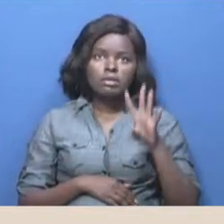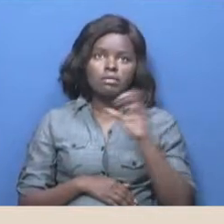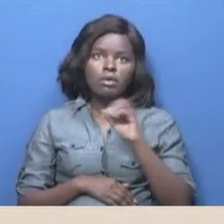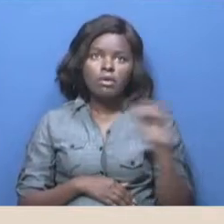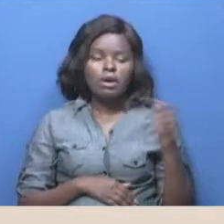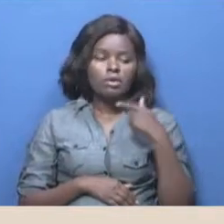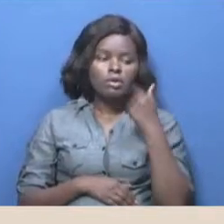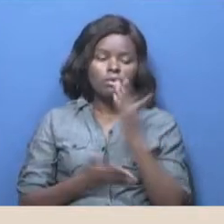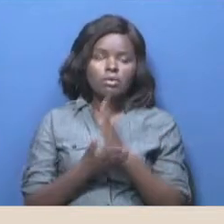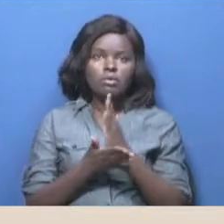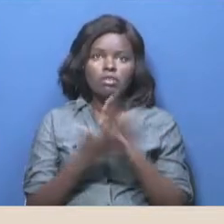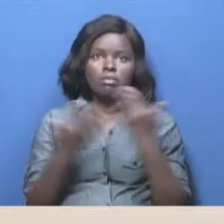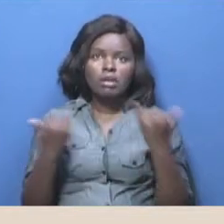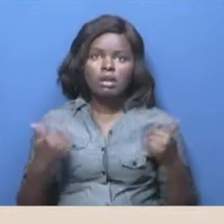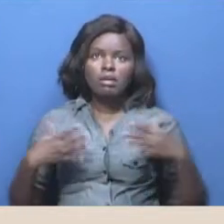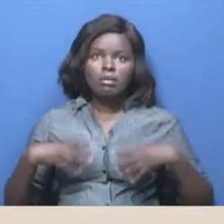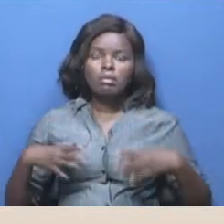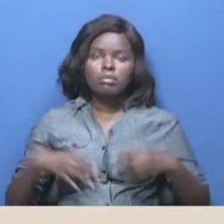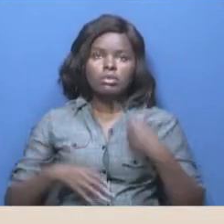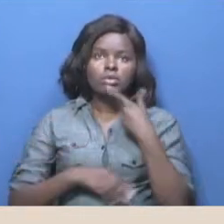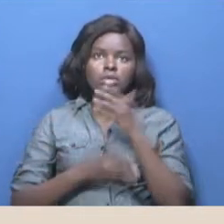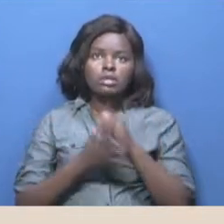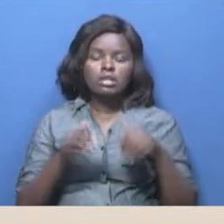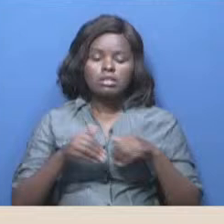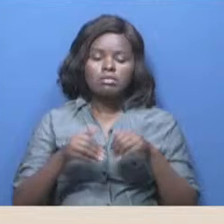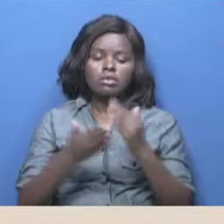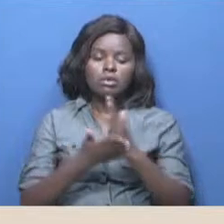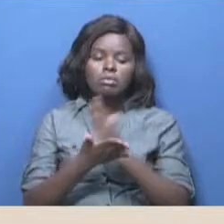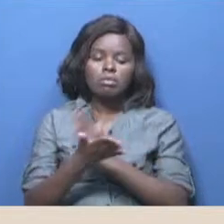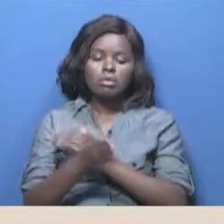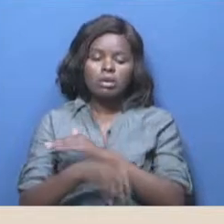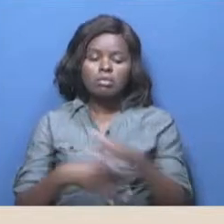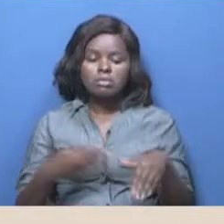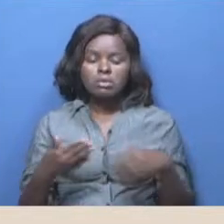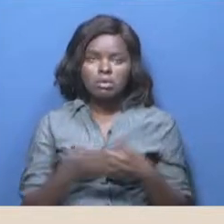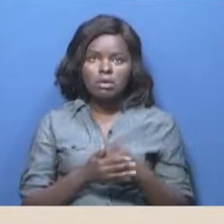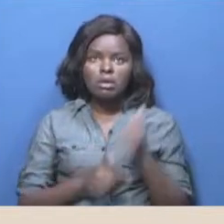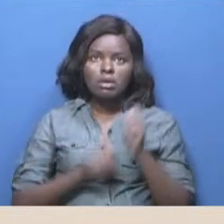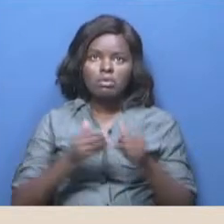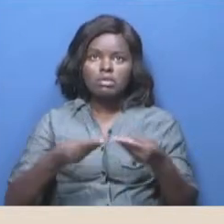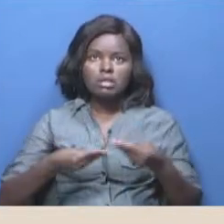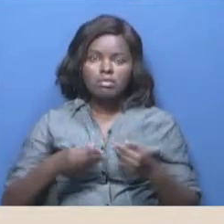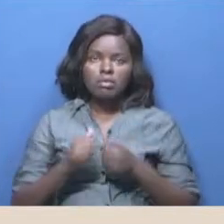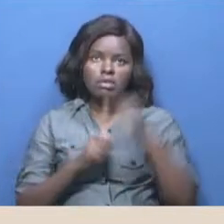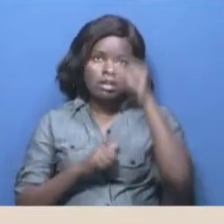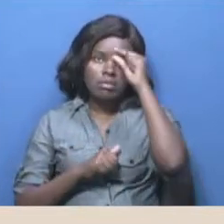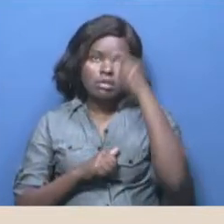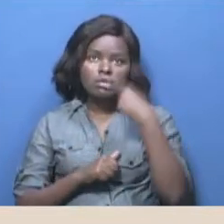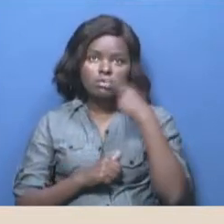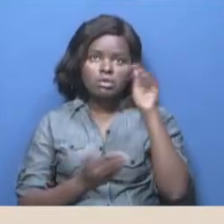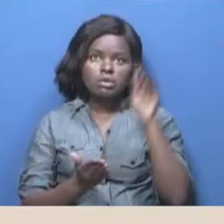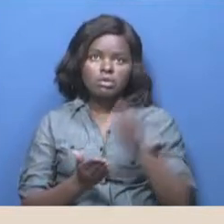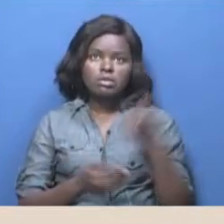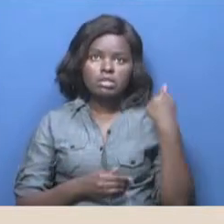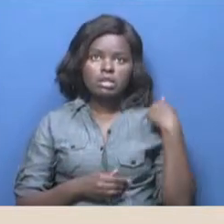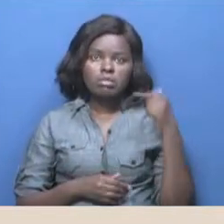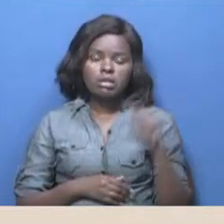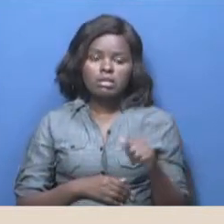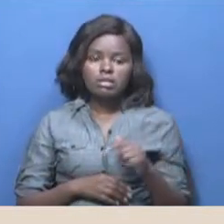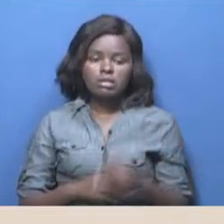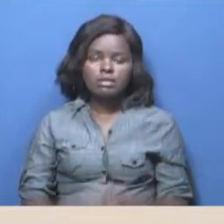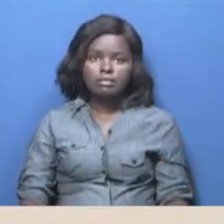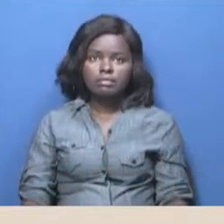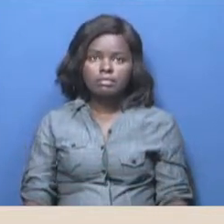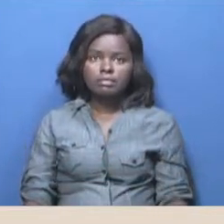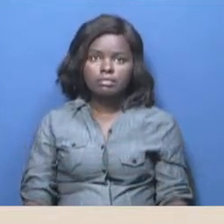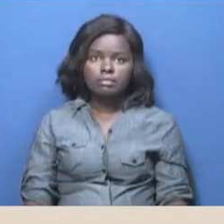mekĩrĩtwo mũkonde, na rĩu mũingĩ nĩ wĩrĩtwo gũkorwo ũkĩrũmĩrĩra mĩtaratara yothe ĩrĩa ĩheanĩtwo nĩ thirikari nĩgetha kũnyihanyihia namba ĩno ta ũrĩa